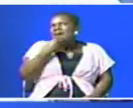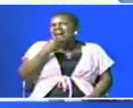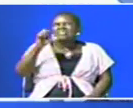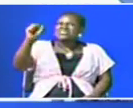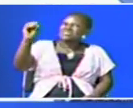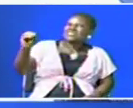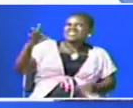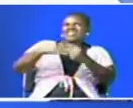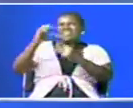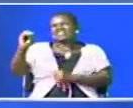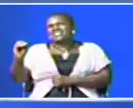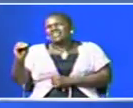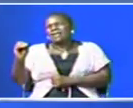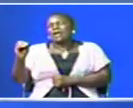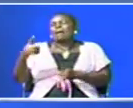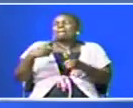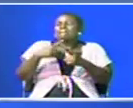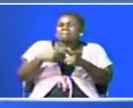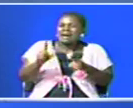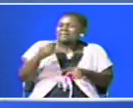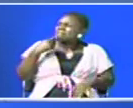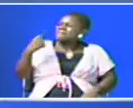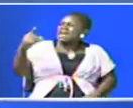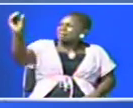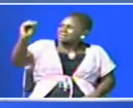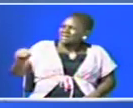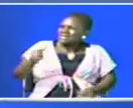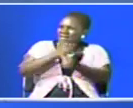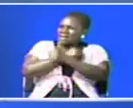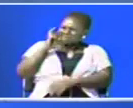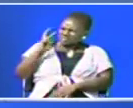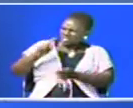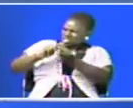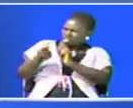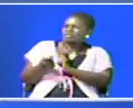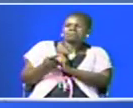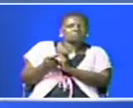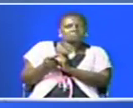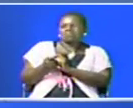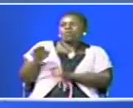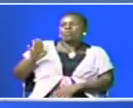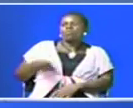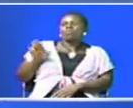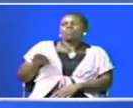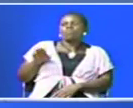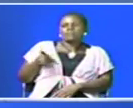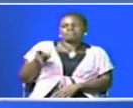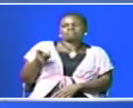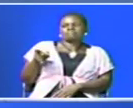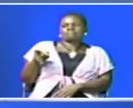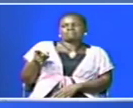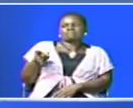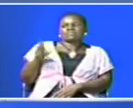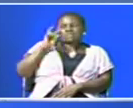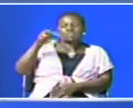60, 40. Kwa hivyo tupende 50. Sasa akipenda 100, pale akiona mambo yanabadilika, mwanamke ndio kaona hivi visa